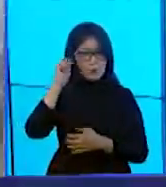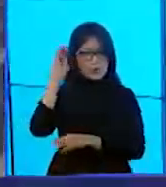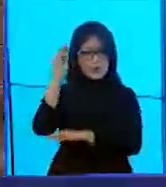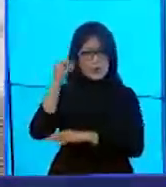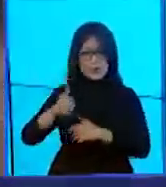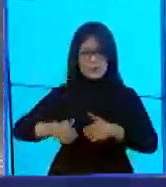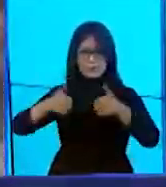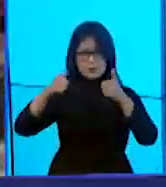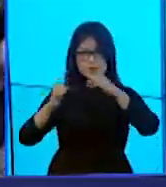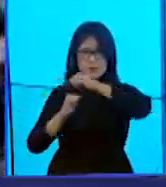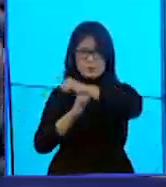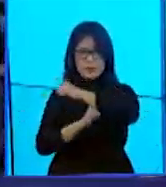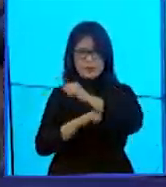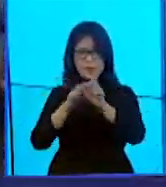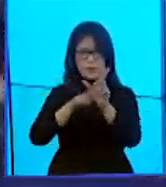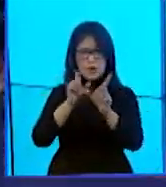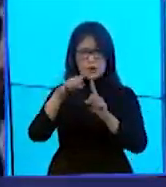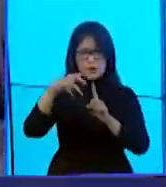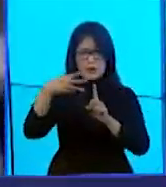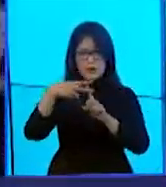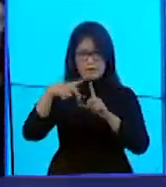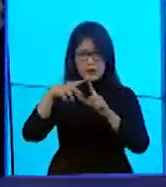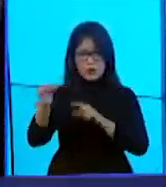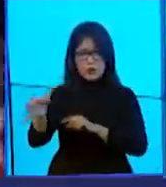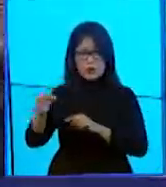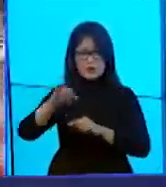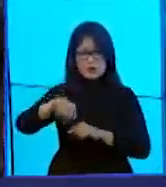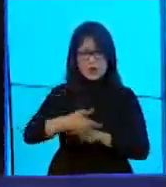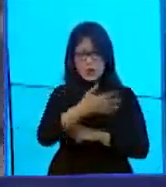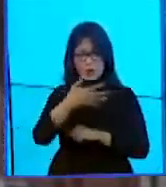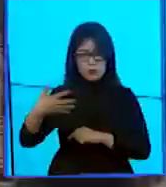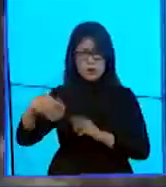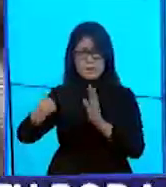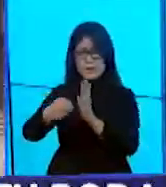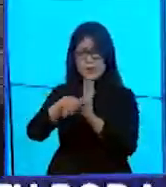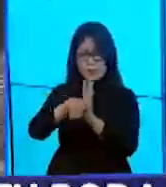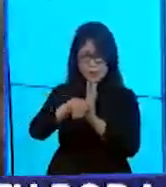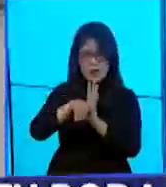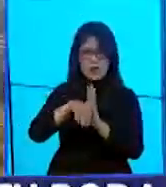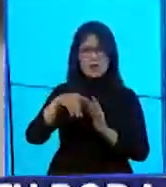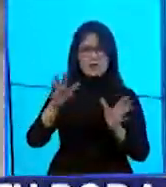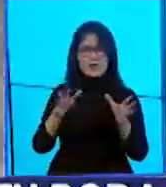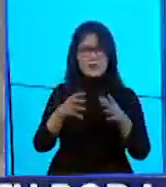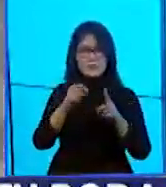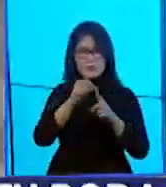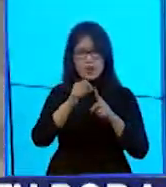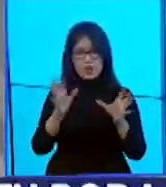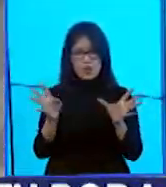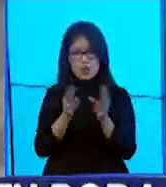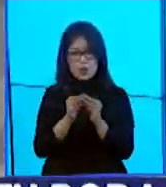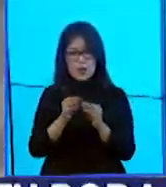melaju jembatan Youtefa, Kota Jayapura, Papua. Tim putra mencatatkan total waktu 13 menit 35